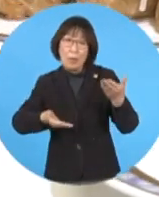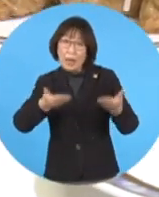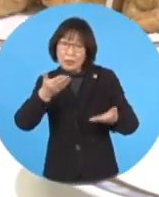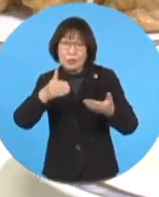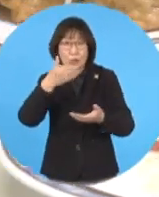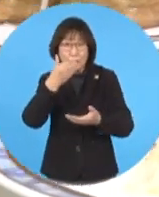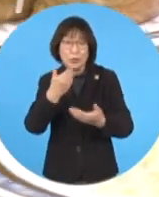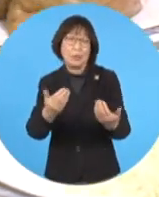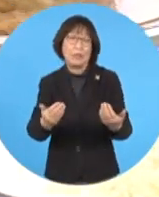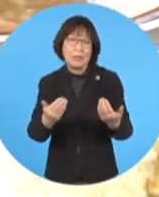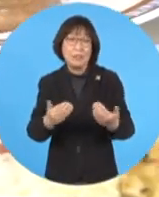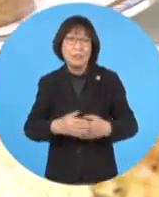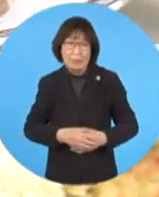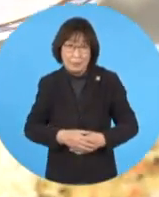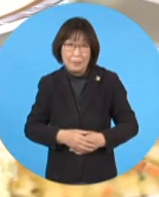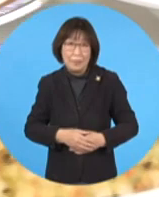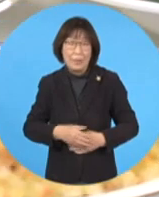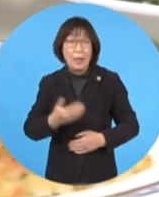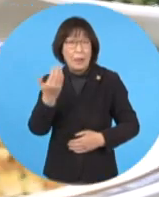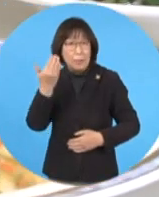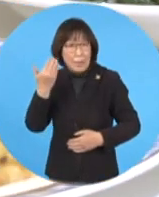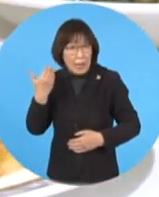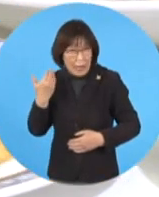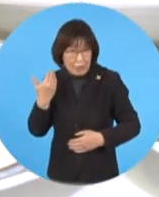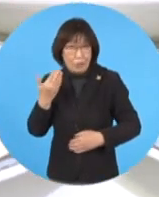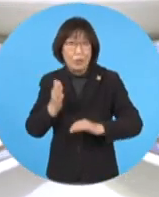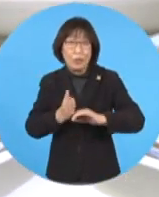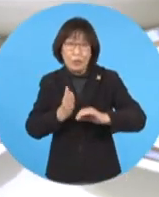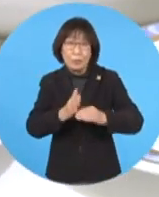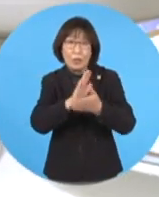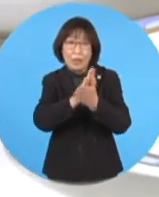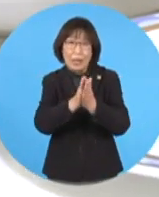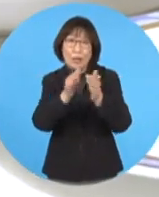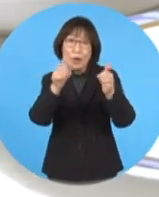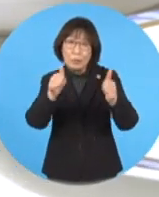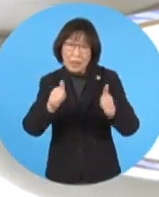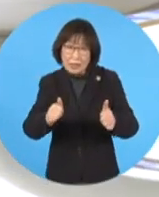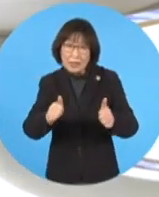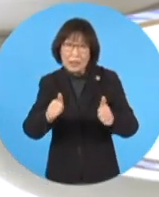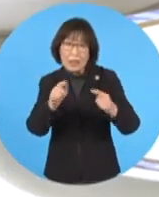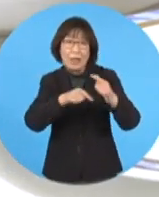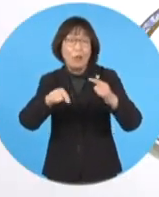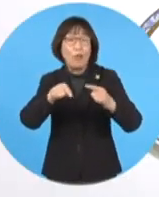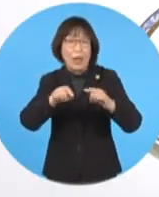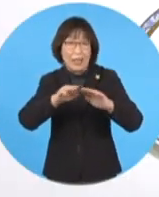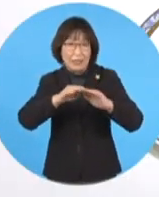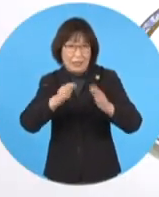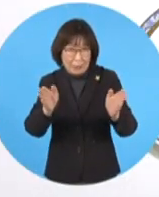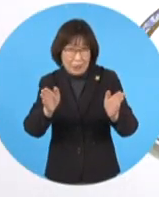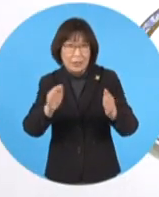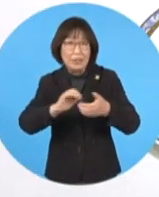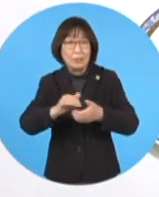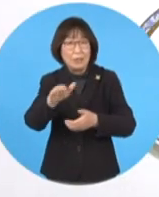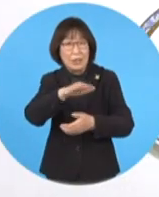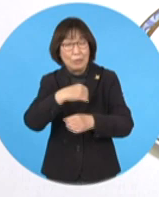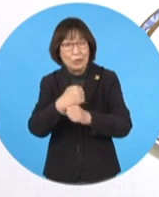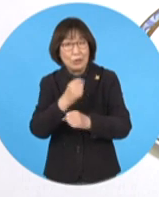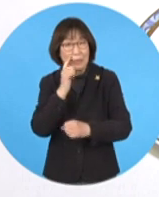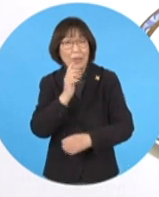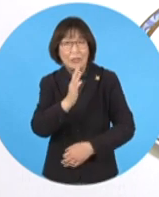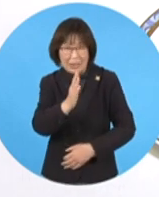です。過去の作品も県のホームページで公開していますので、ぜひ皆さんも作ってみてください。